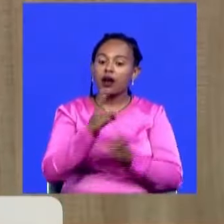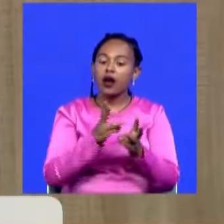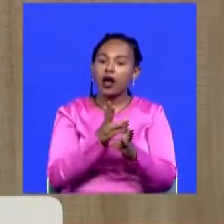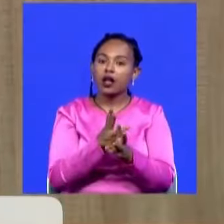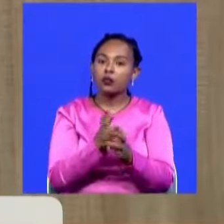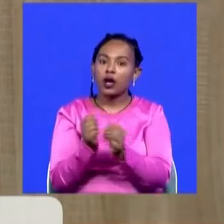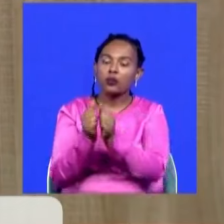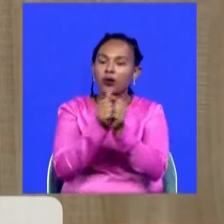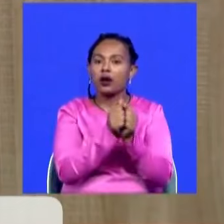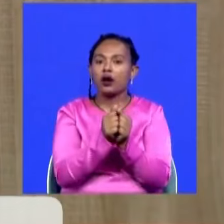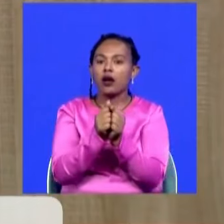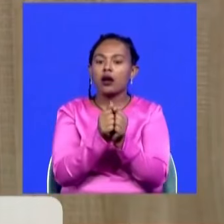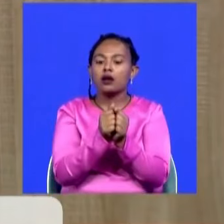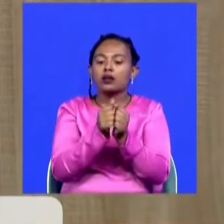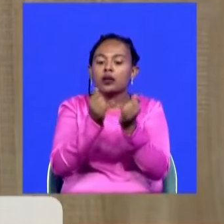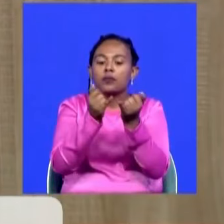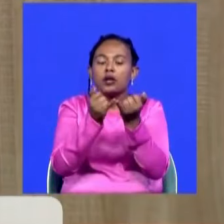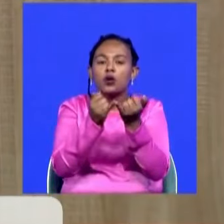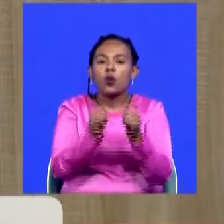በጋራ የምንቋደሰው